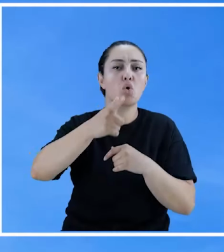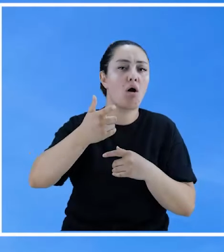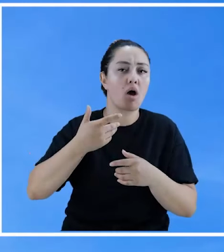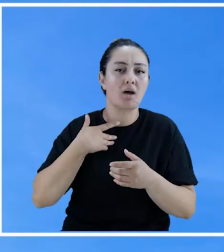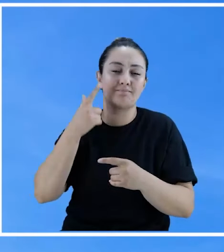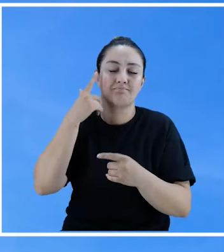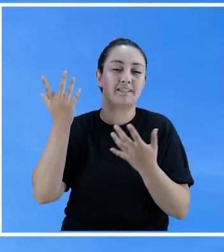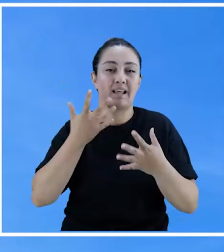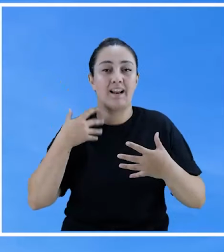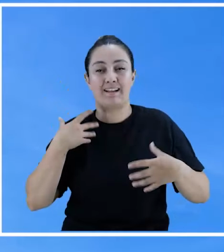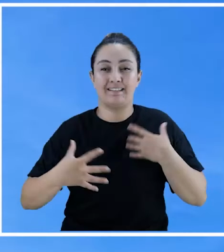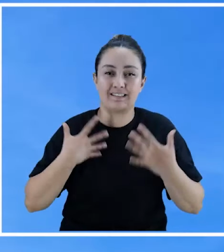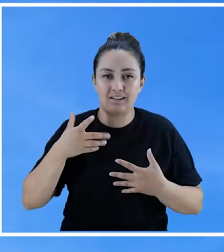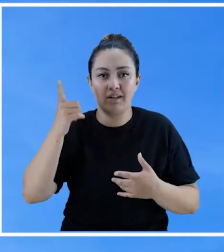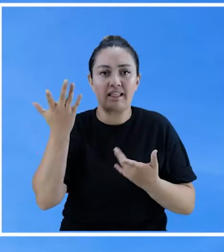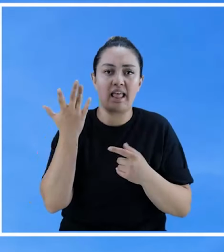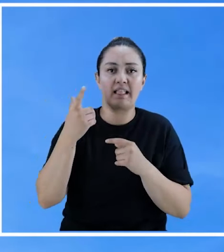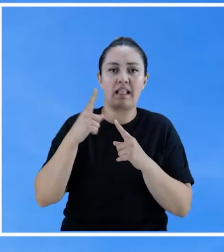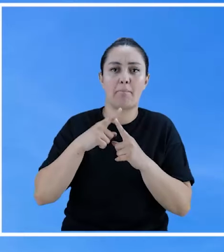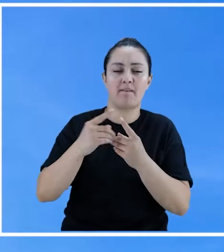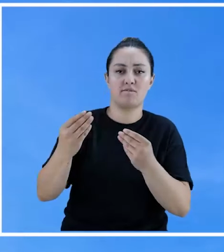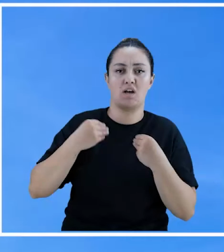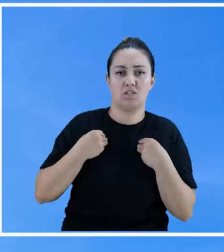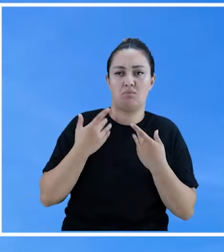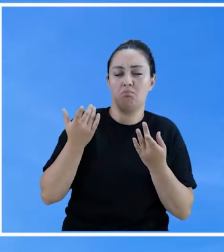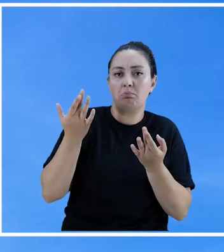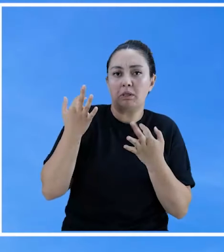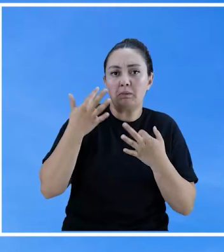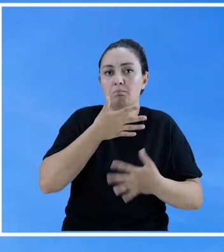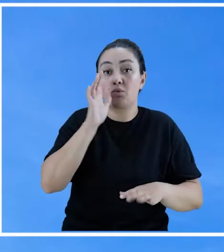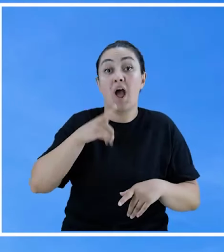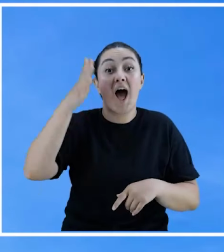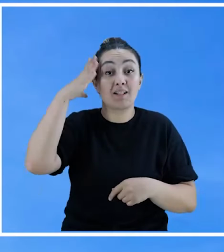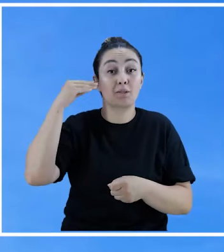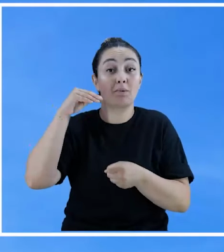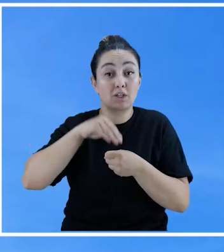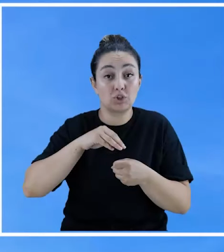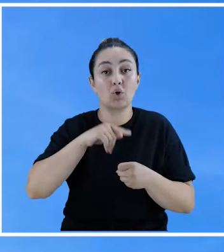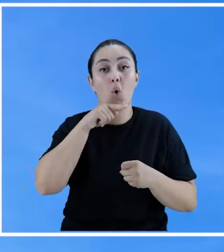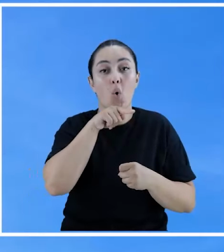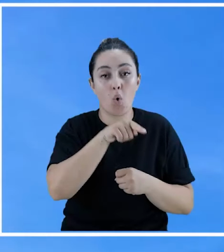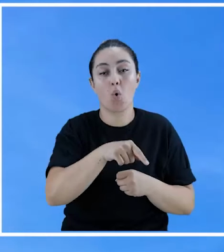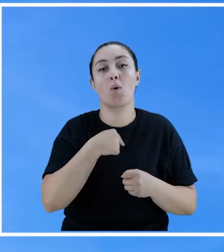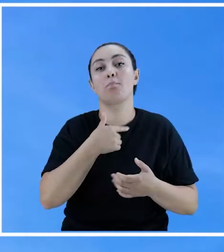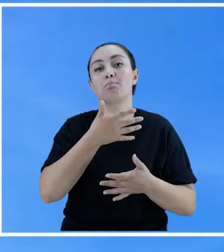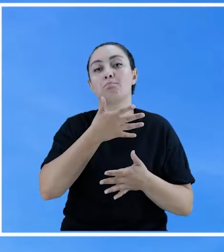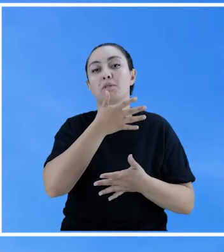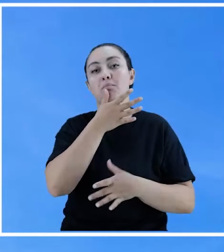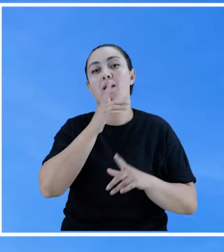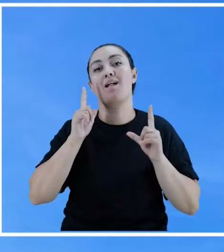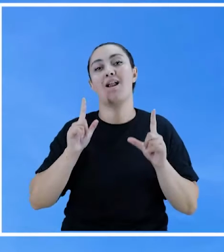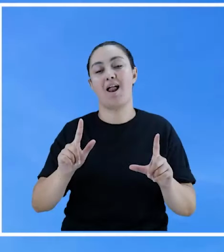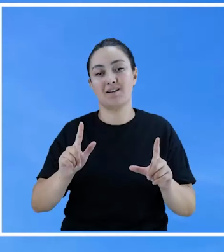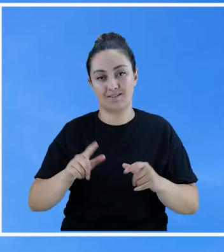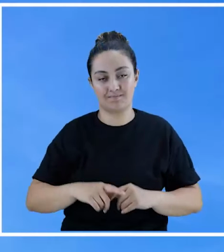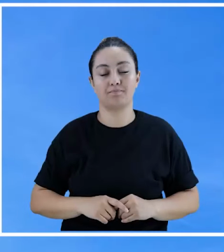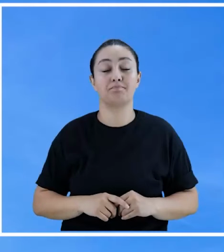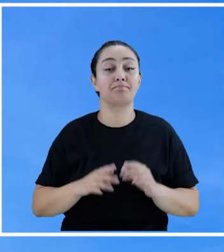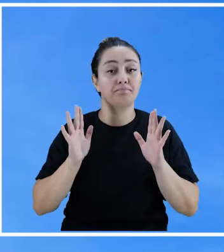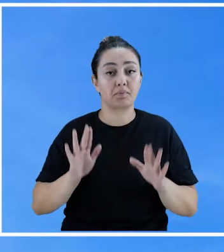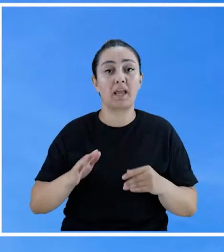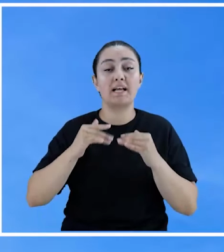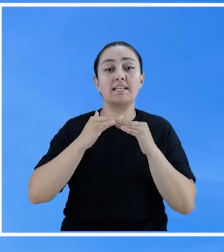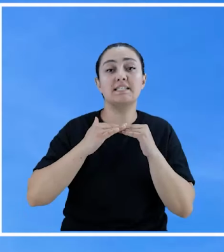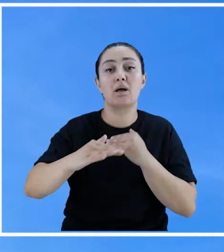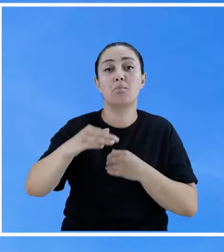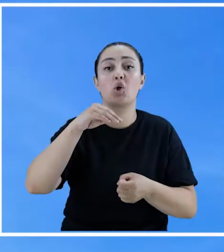reaksiyon göstersen bakalım nasıl tepki verecek sana. Dolayısıyla bunu anlayabilmek için de zemin etüdü çok çok önemli diyebilirim. Peki